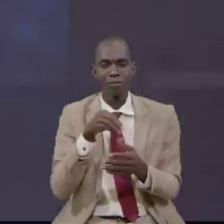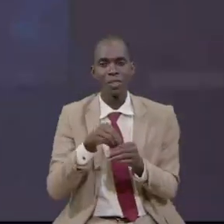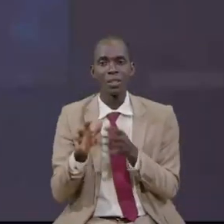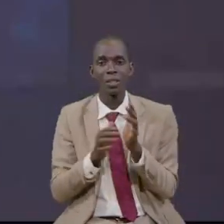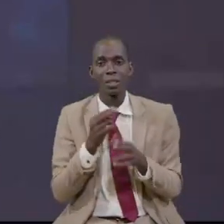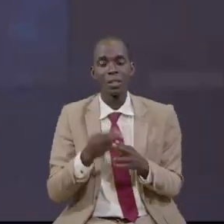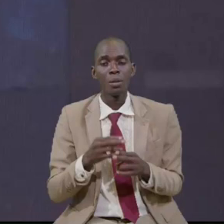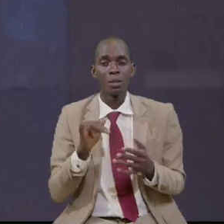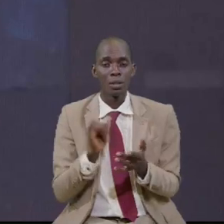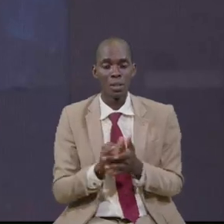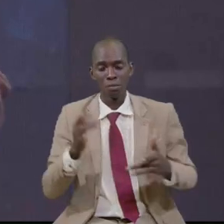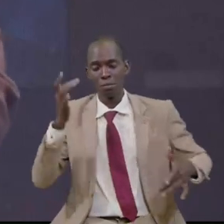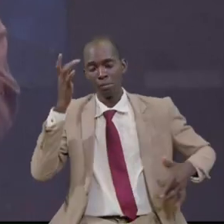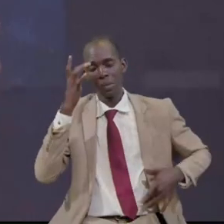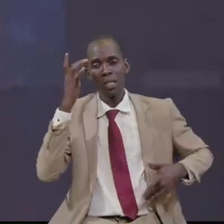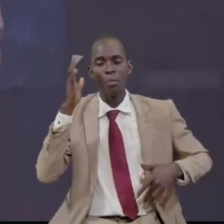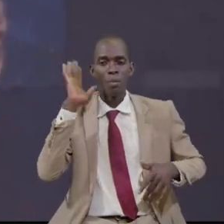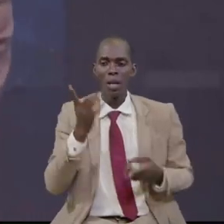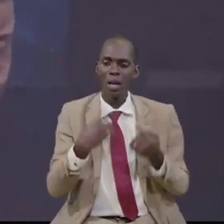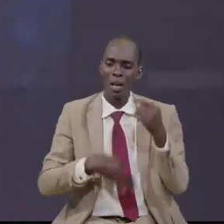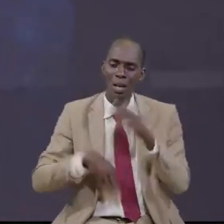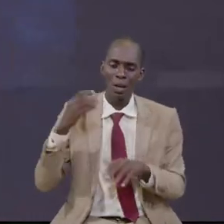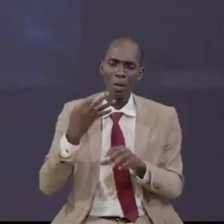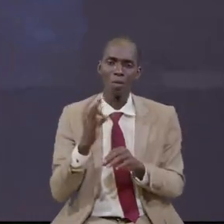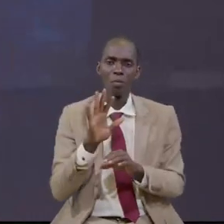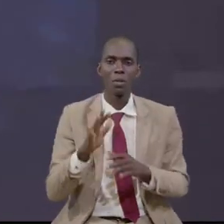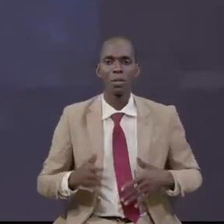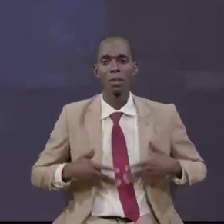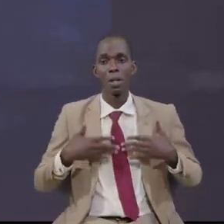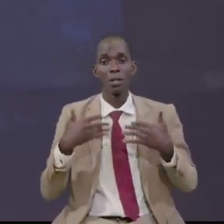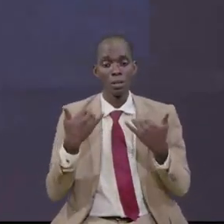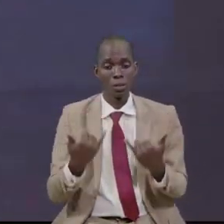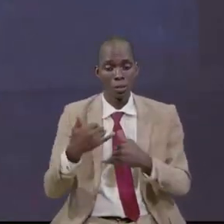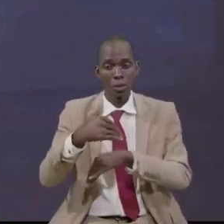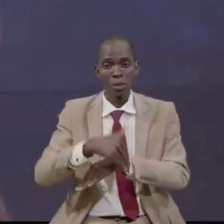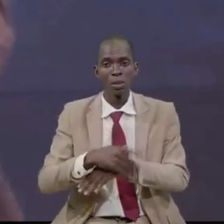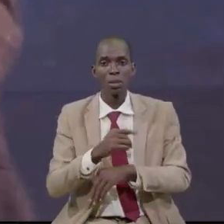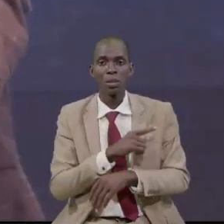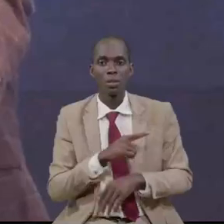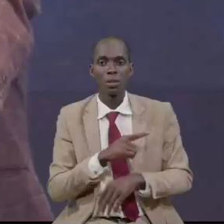L'affliction-là va sortir de votre vie. Ce soir, le Seigneur